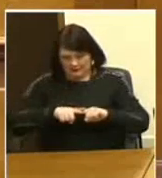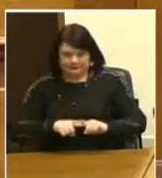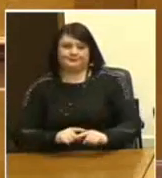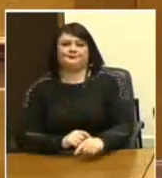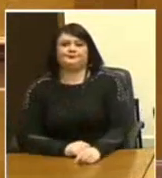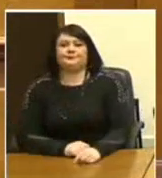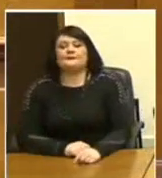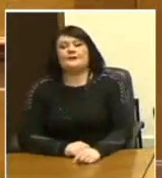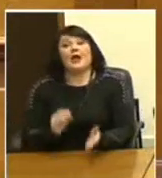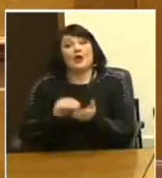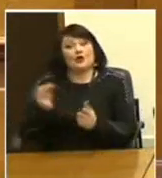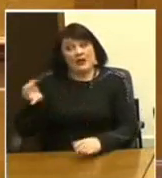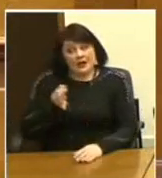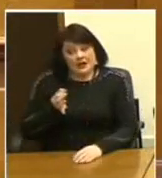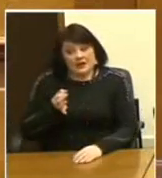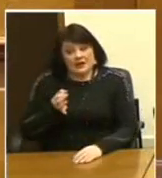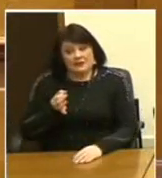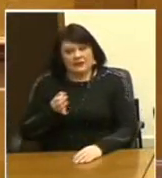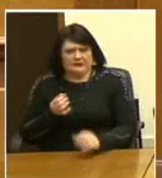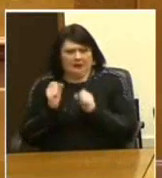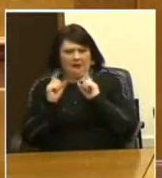Μας είπατε επίσης το άλλο αμίμητο σήμερα,